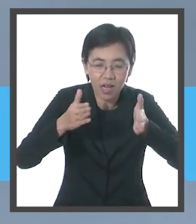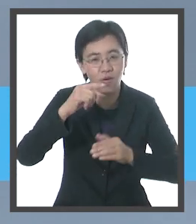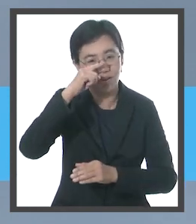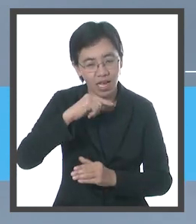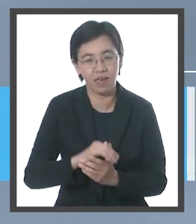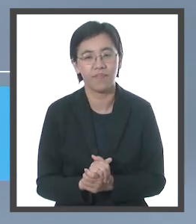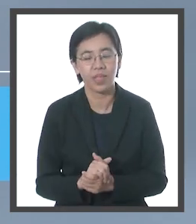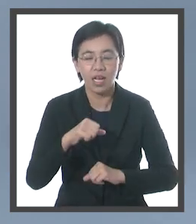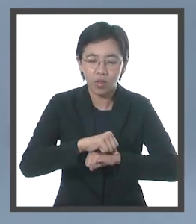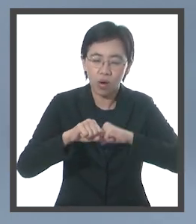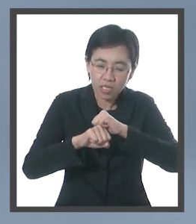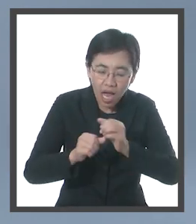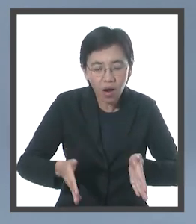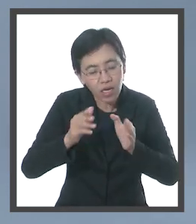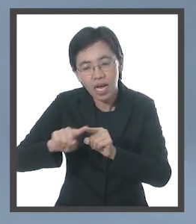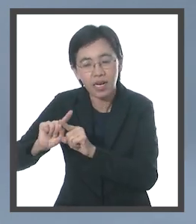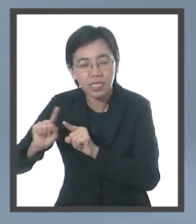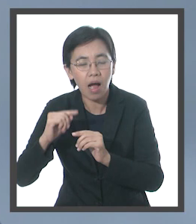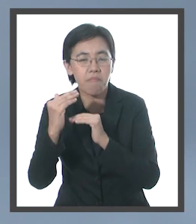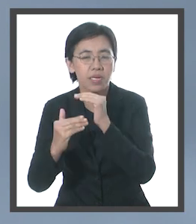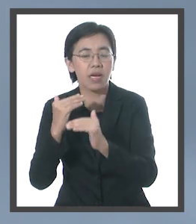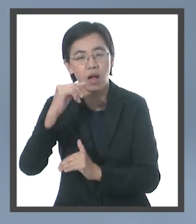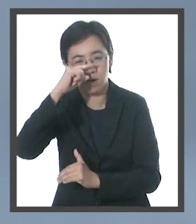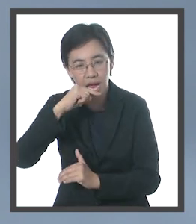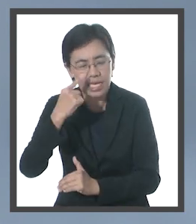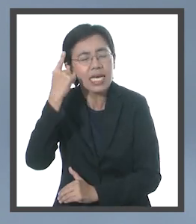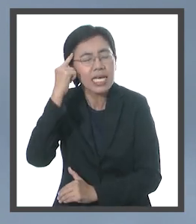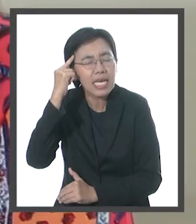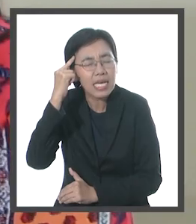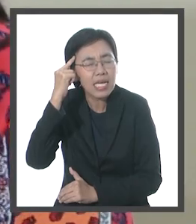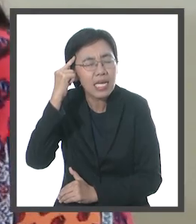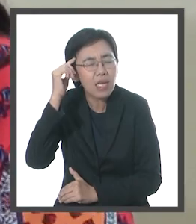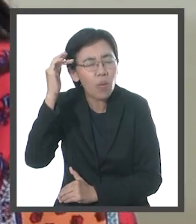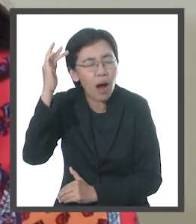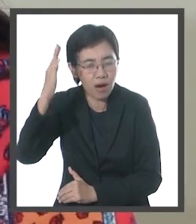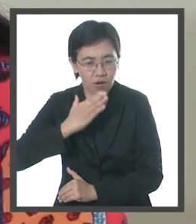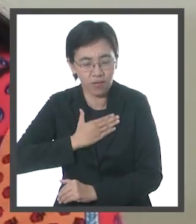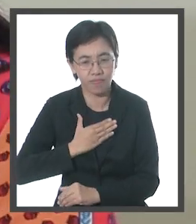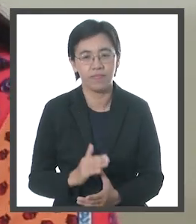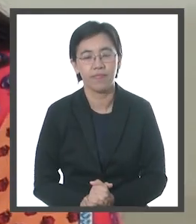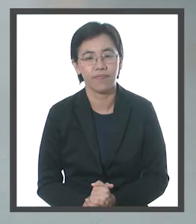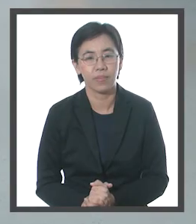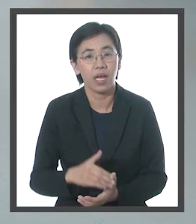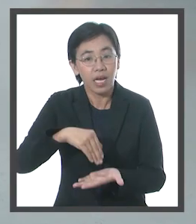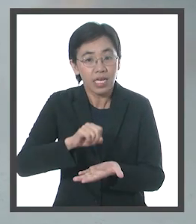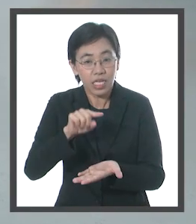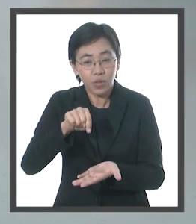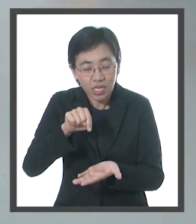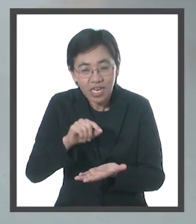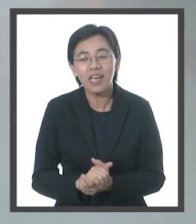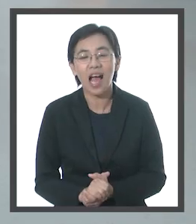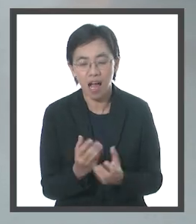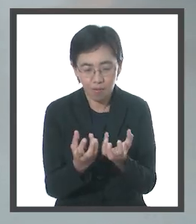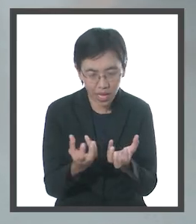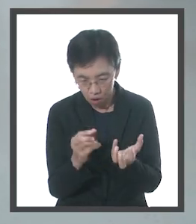ได้อุตสาหกรรมด้านสถาปัตยกรรมให้กับประเทศไทยได้ครับ มีความคาดหวังแบบนั้น ซึ่งภายในนี้ก็จะมีตัวอย่างของผลิตภัณฑ์บ